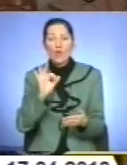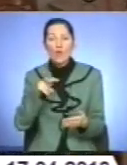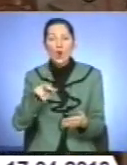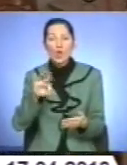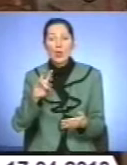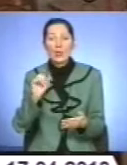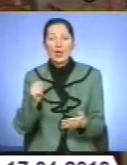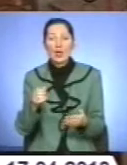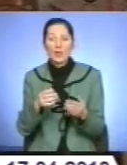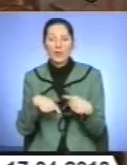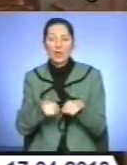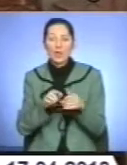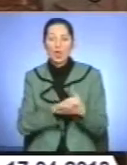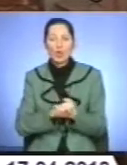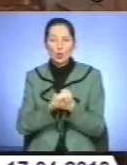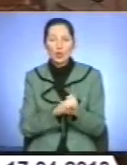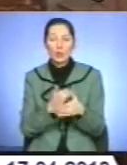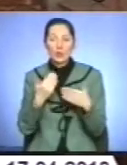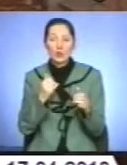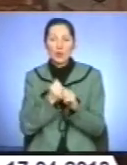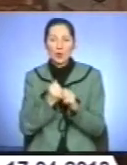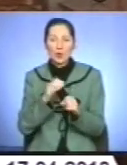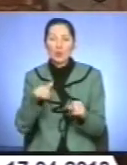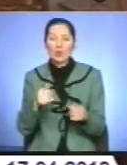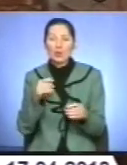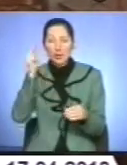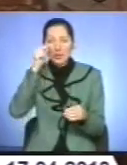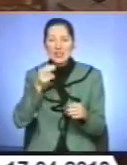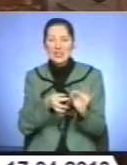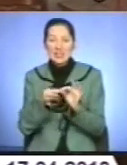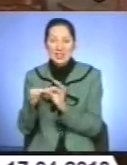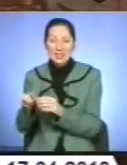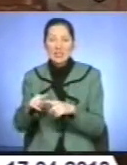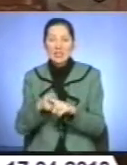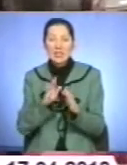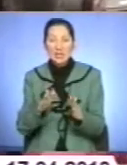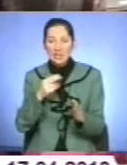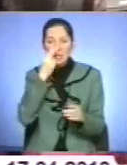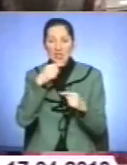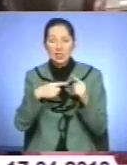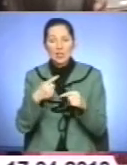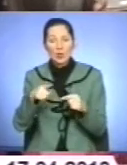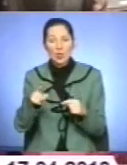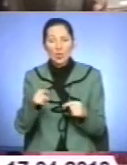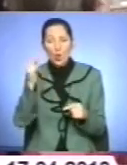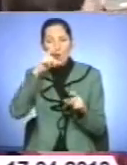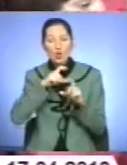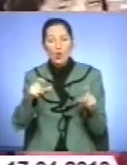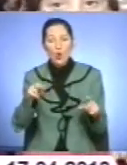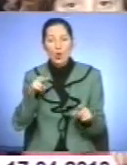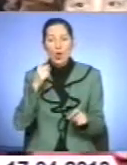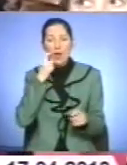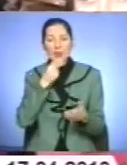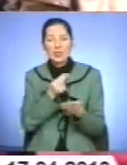атмосфері працюємо. З часом вони вже там вчаться якісь складніші техніки, не лише традиційно, а й інші. У школу писанкарства